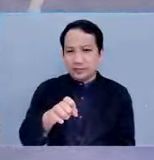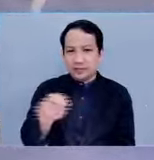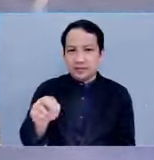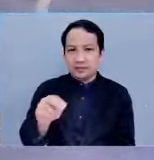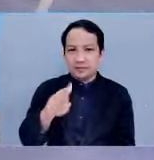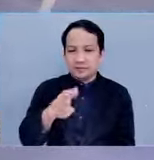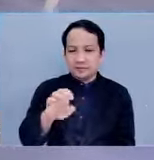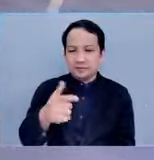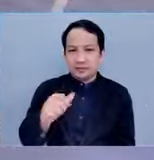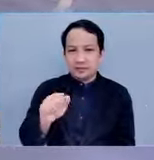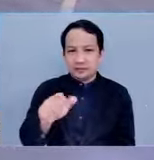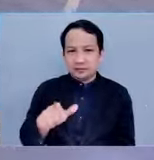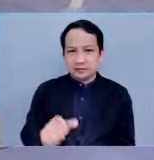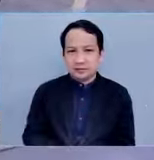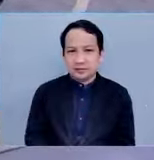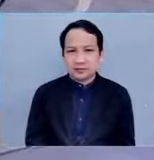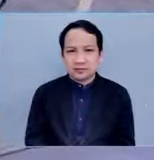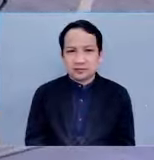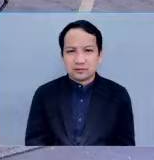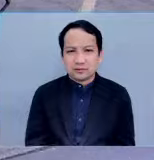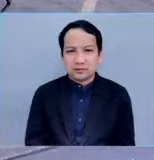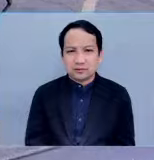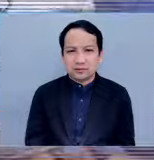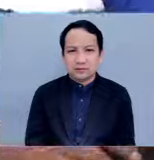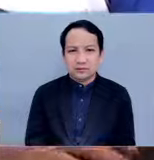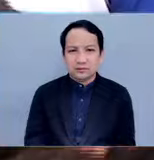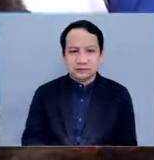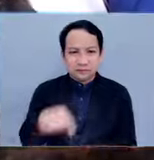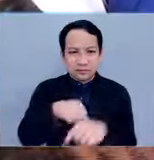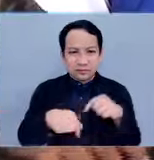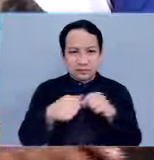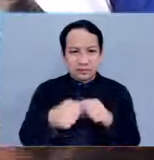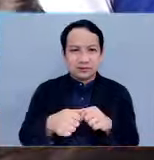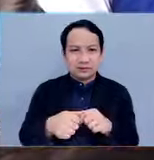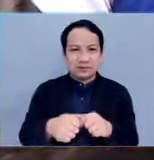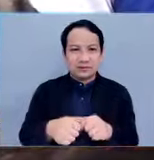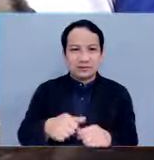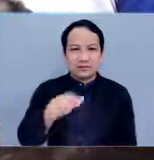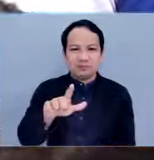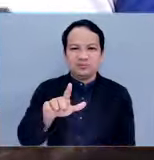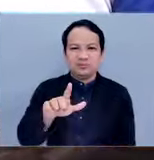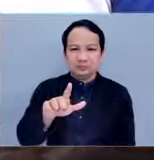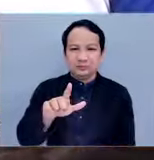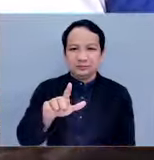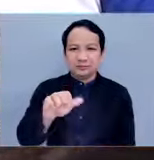Bengal. Pwede pong, sa totoo lang, medyo natataot ako, nare-remind ako sa mga leopards.